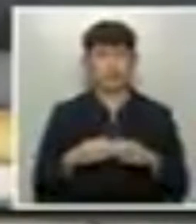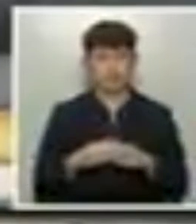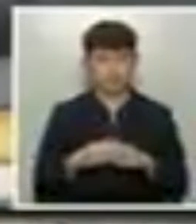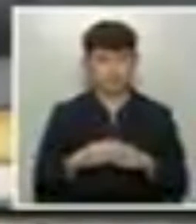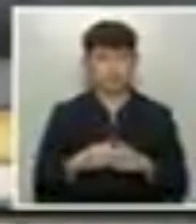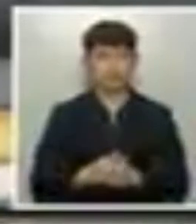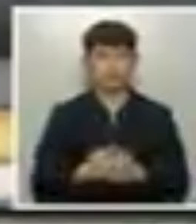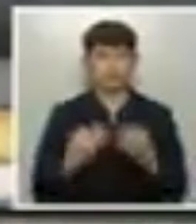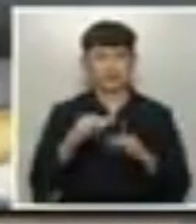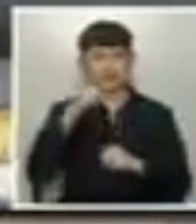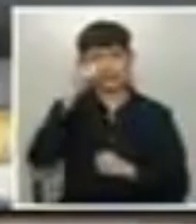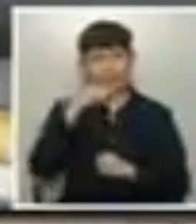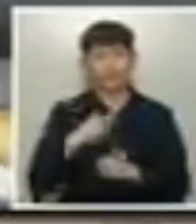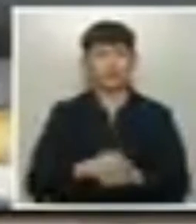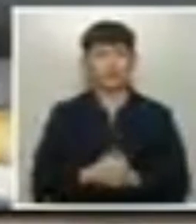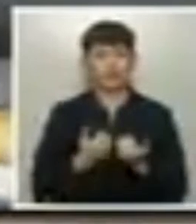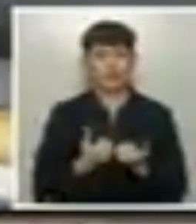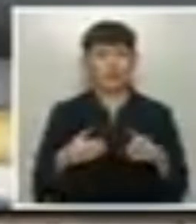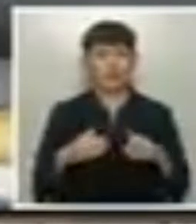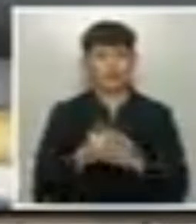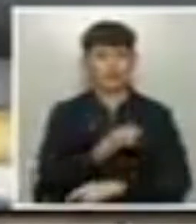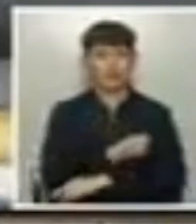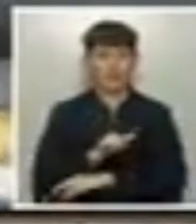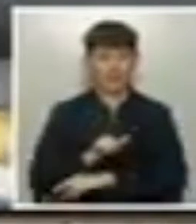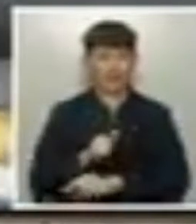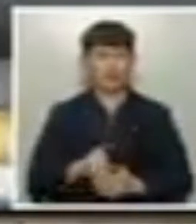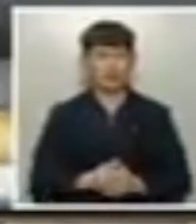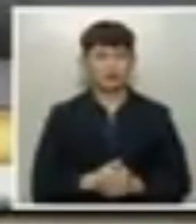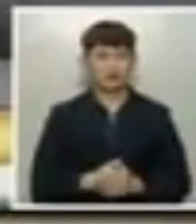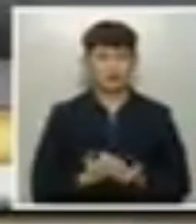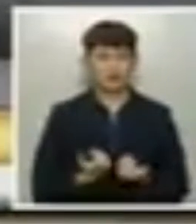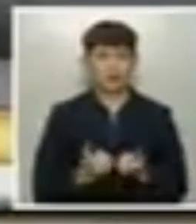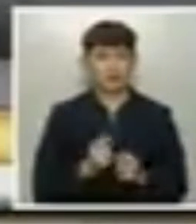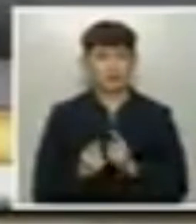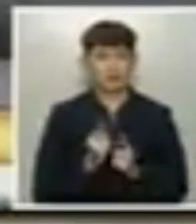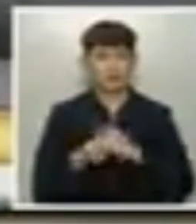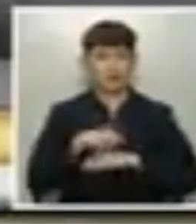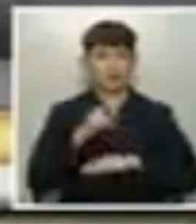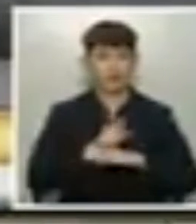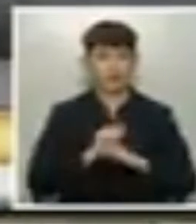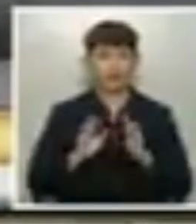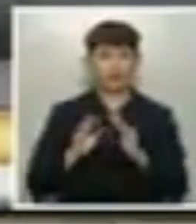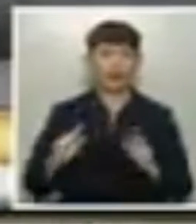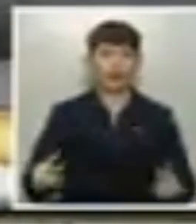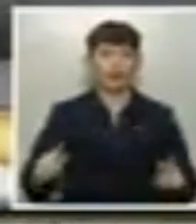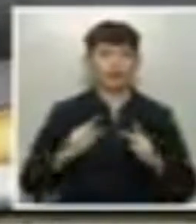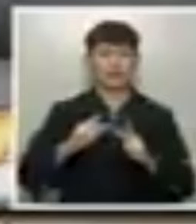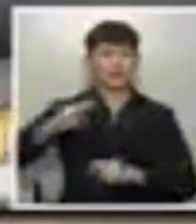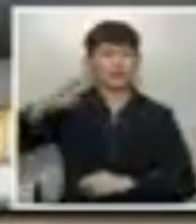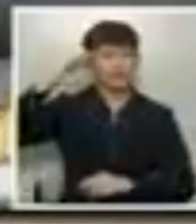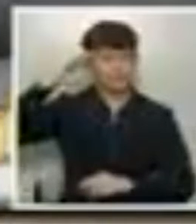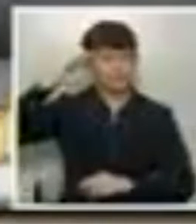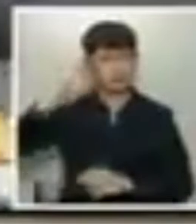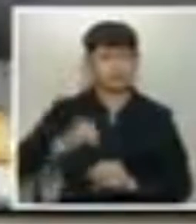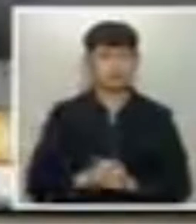มิแนวพระนครศรีอยุธยามีเรื่องหารือท่านประธานผ่านไปยังกระทรวงกลาโหมนะคะท่านประธาน